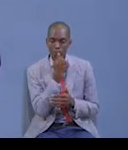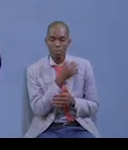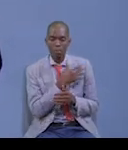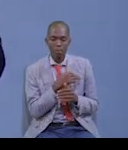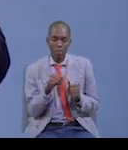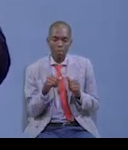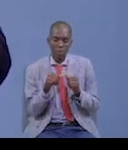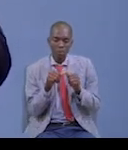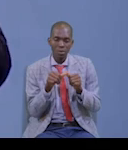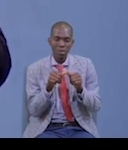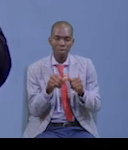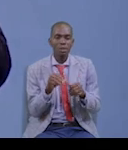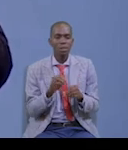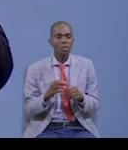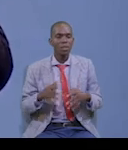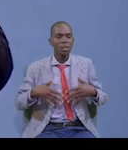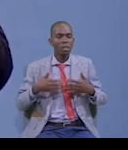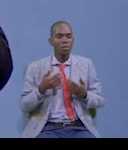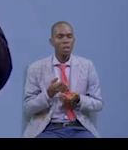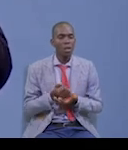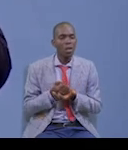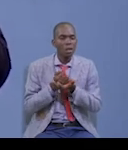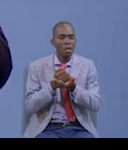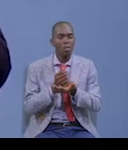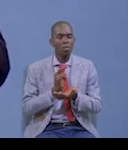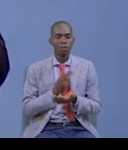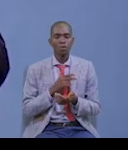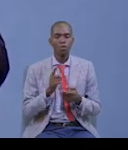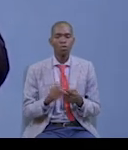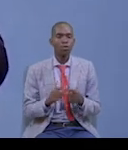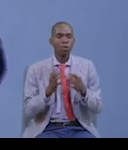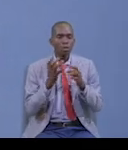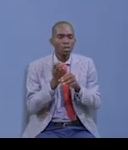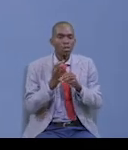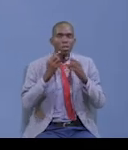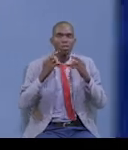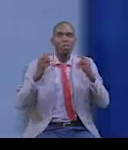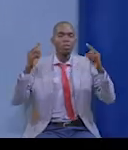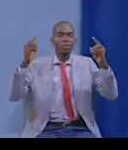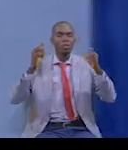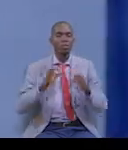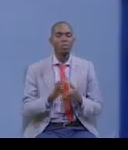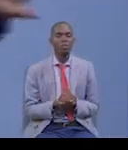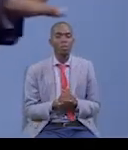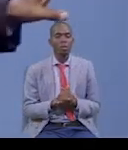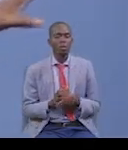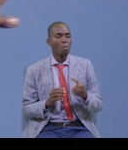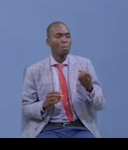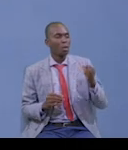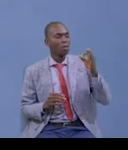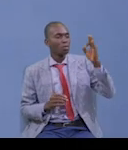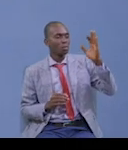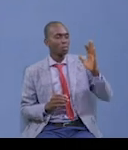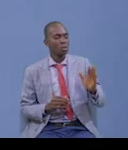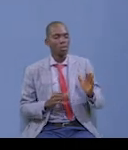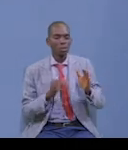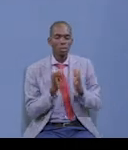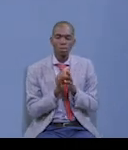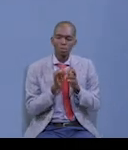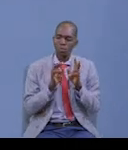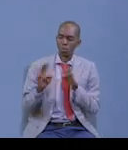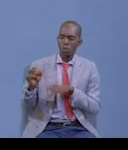achieve. జీవితంలో సహనంతో కూడిన పట్టుదల గొప్ప కార్యాల సాధనకు ఉపయోగపడుతుంది. Ministers will look at their nation. ఈ